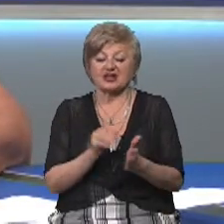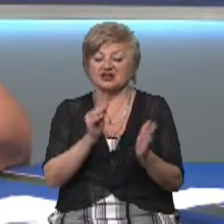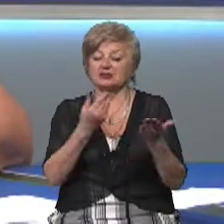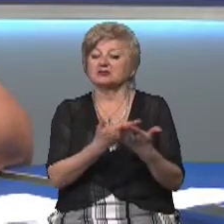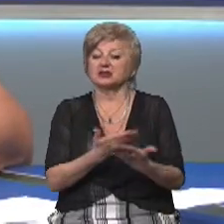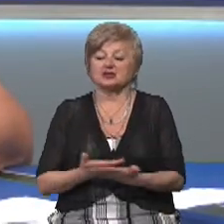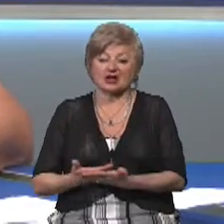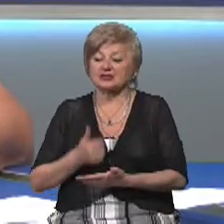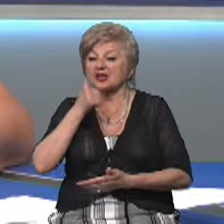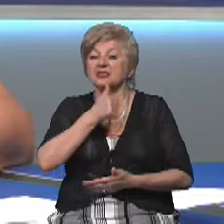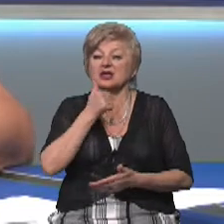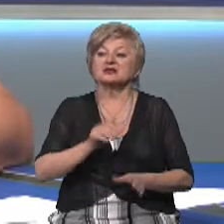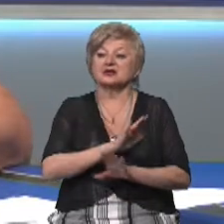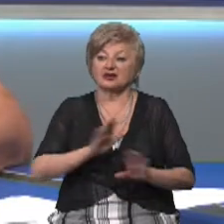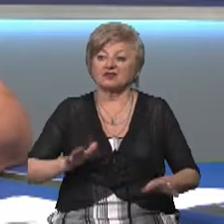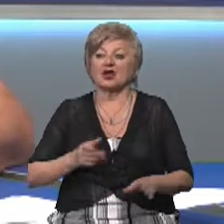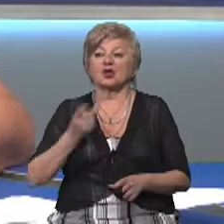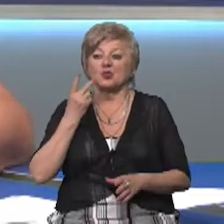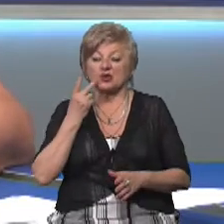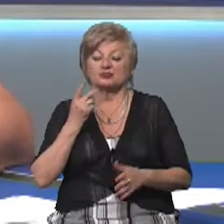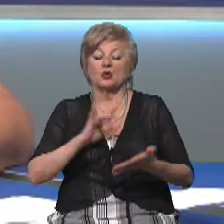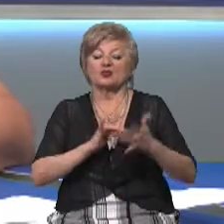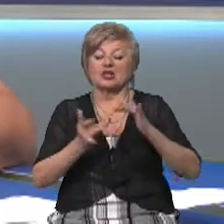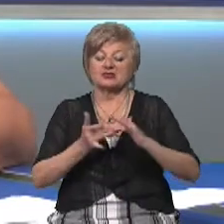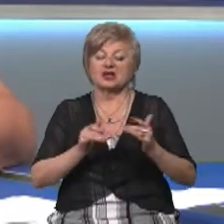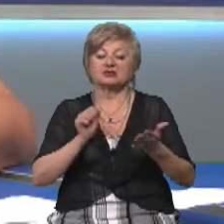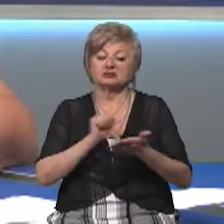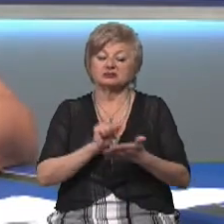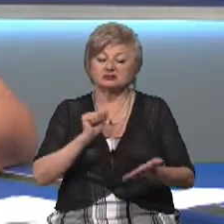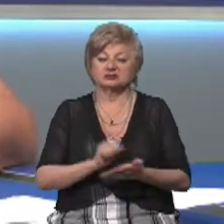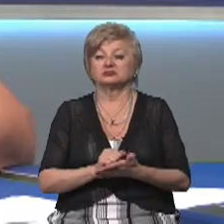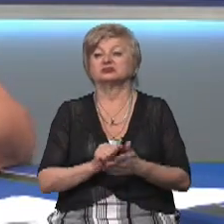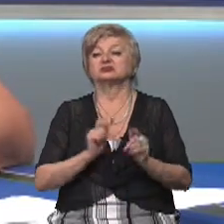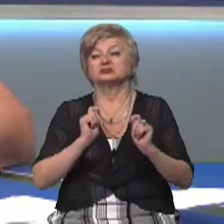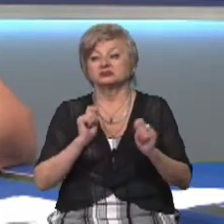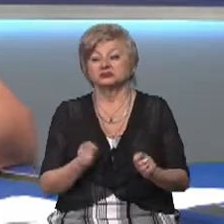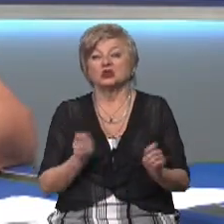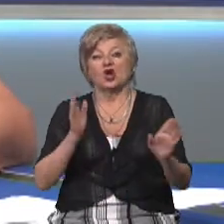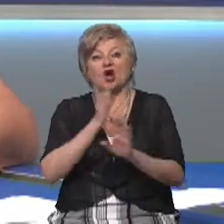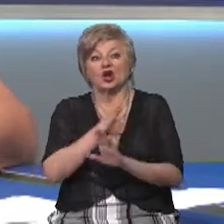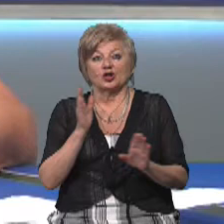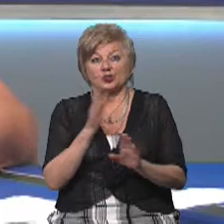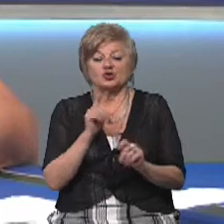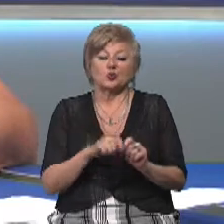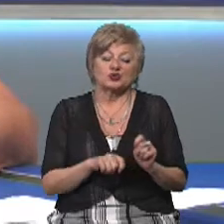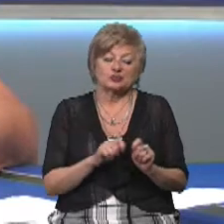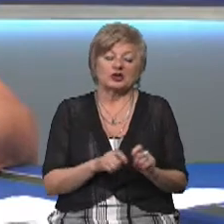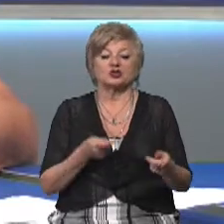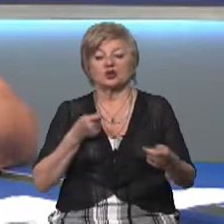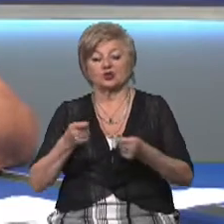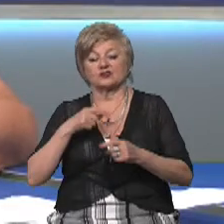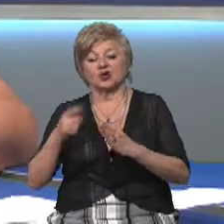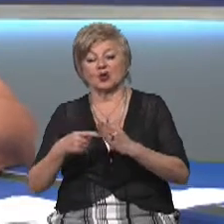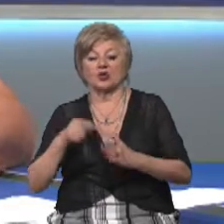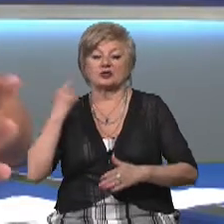и каждую неделю публикуем их на нашем сайте, отправляем в экологическую инспекцию, отправляем руководству города,